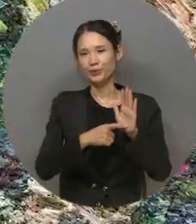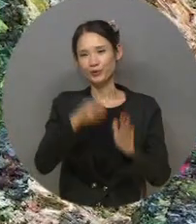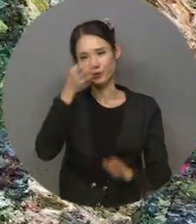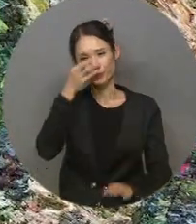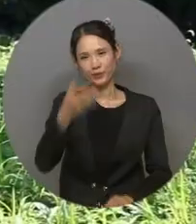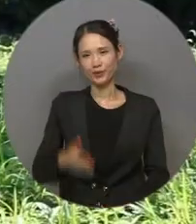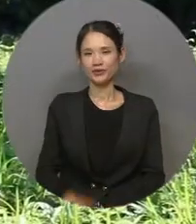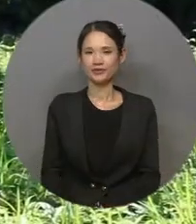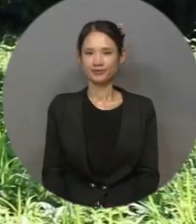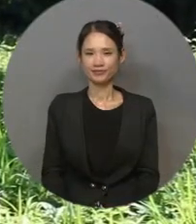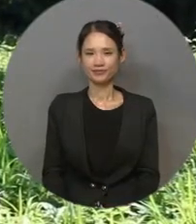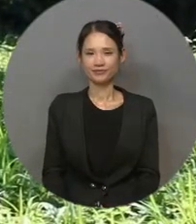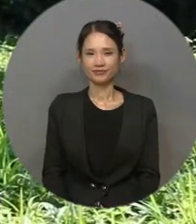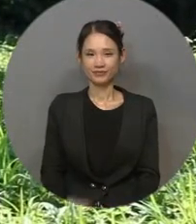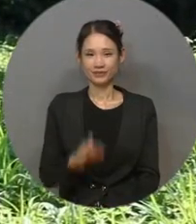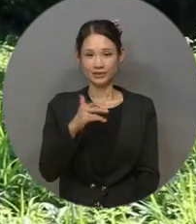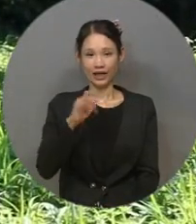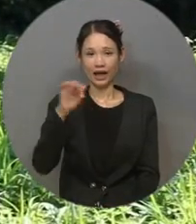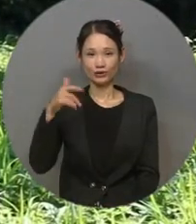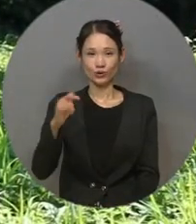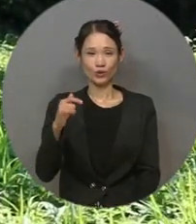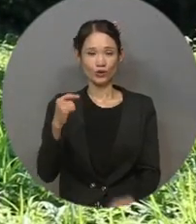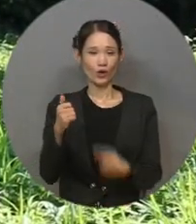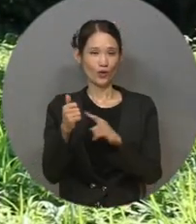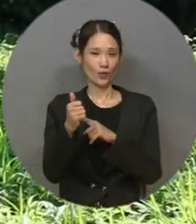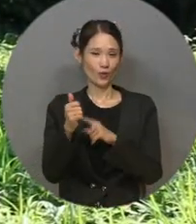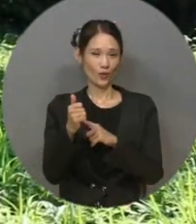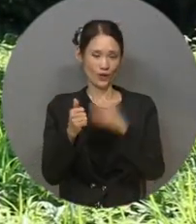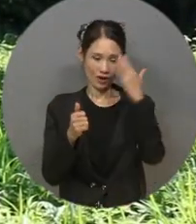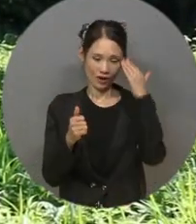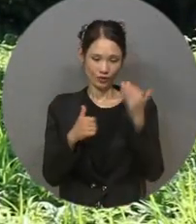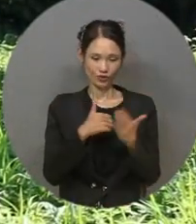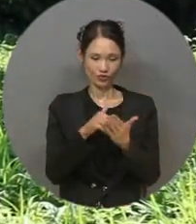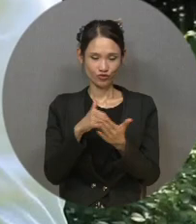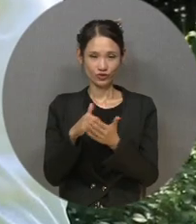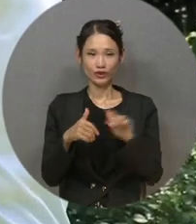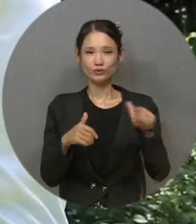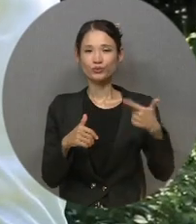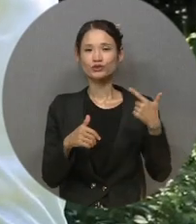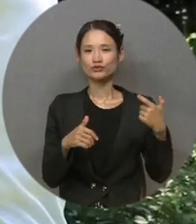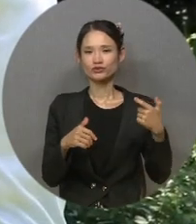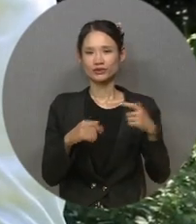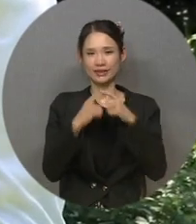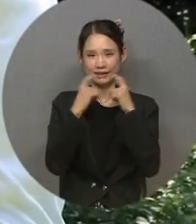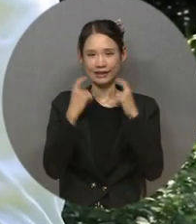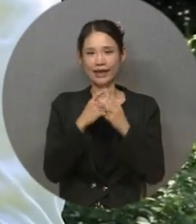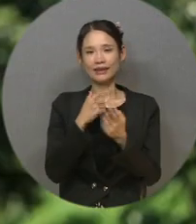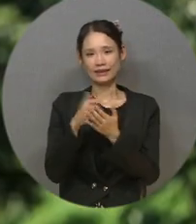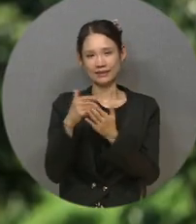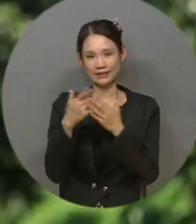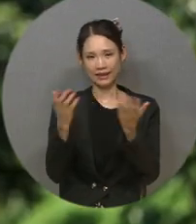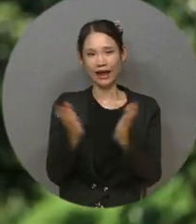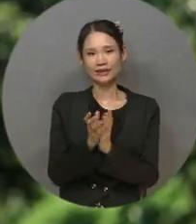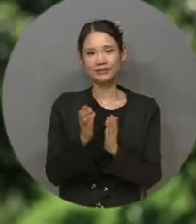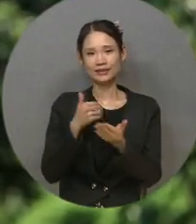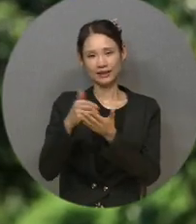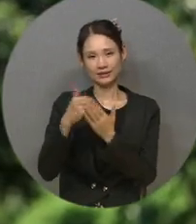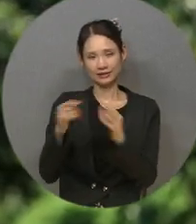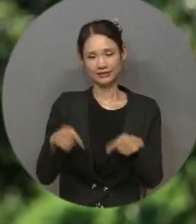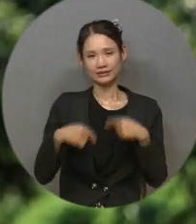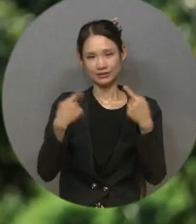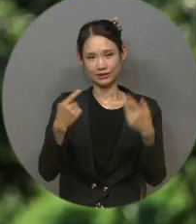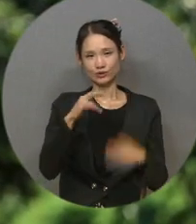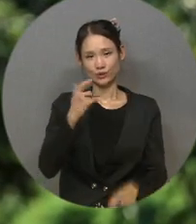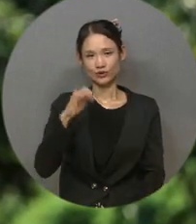강종렬 화백은 국내외 660여 개의 개인전과 단체전에 참여하고 동티모르와